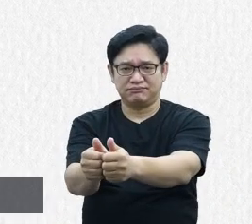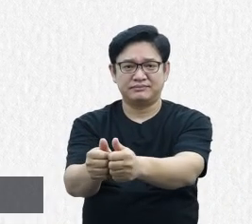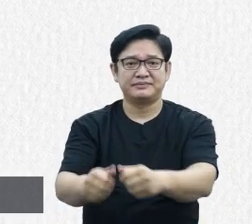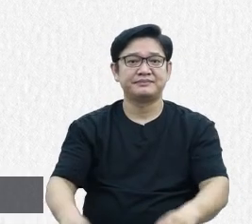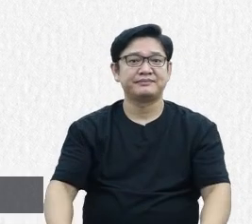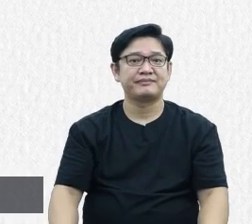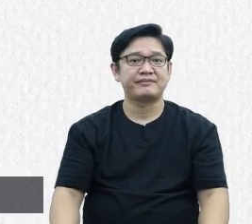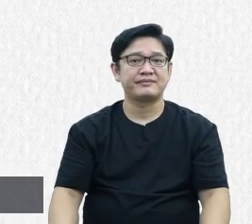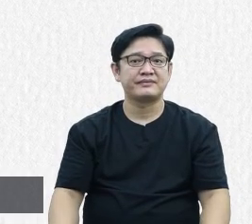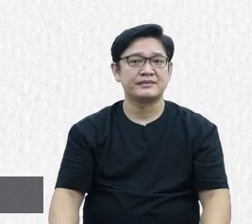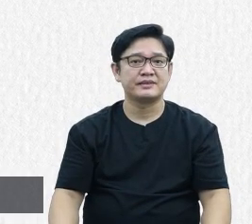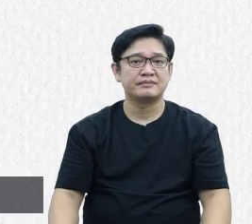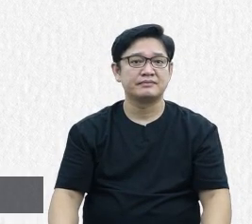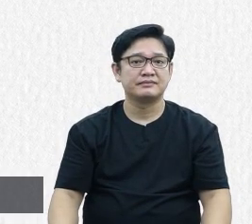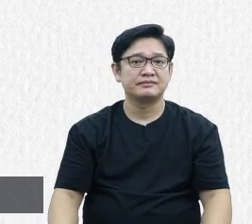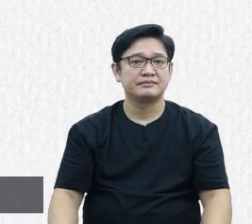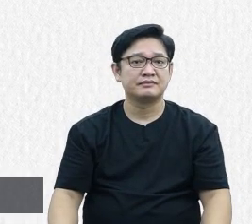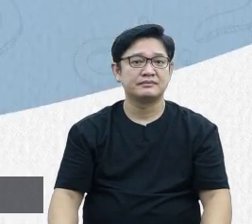있도록 조치합니다.